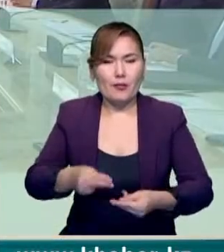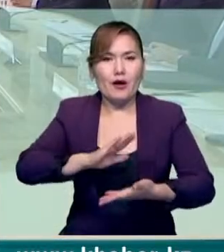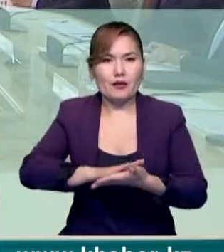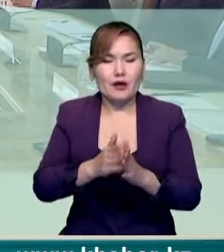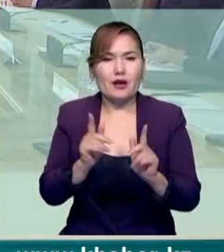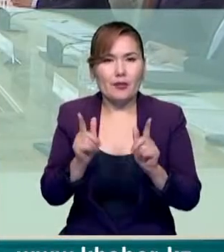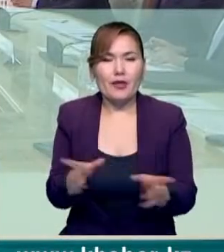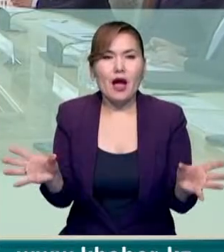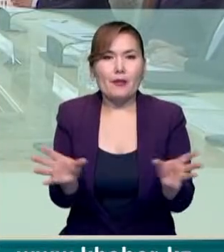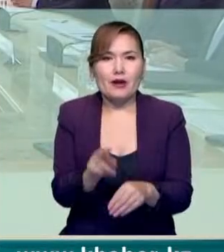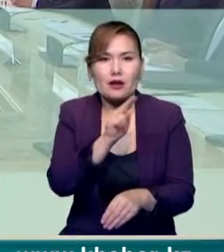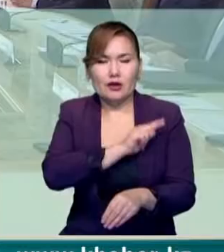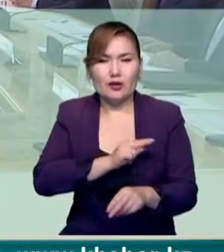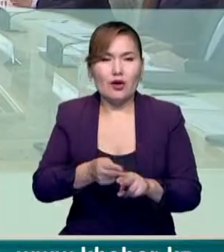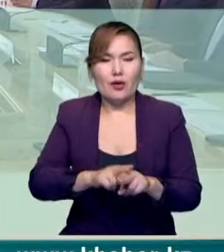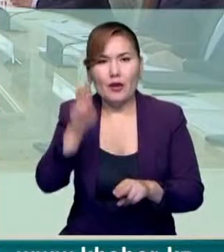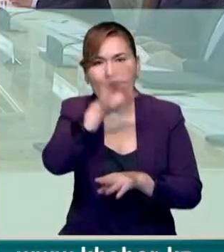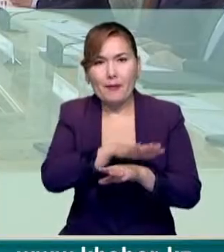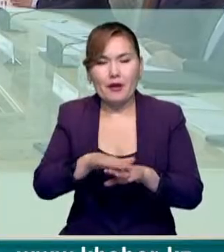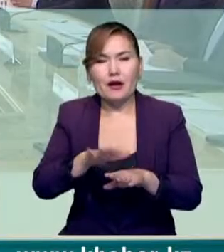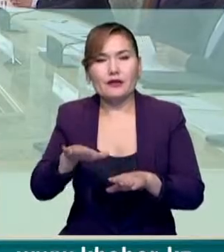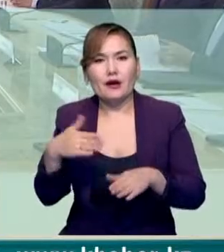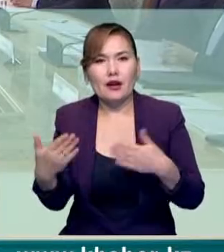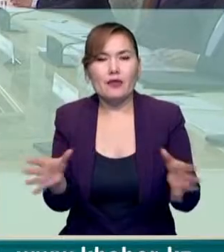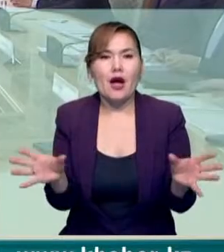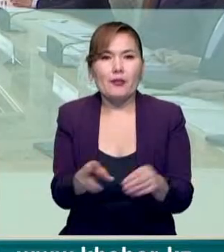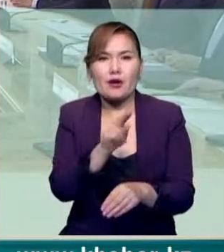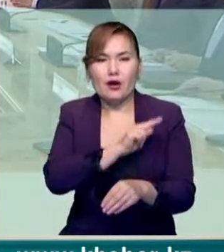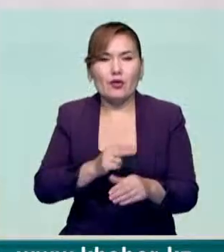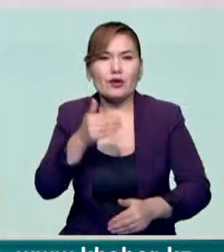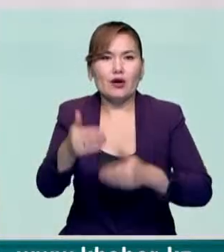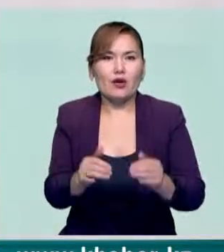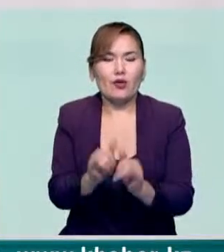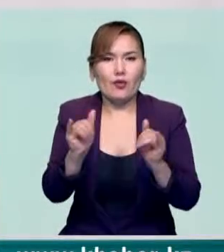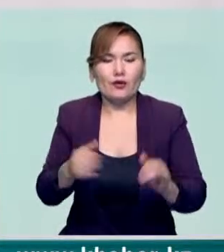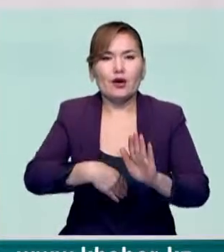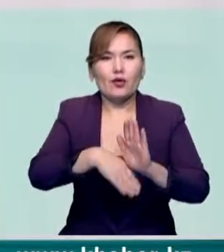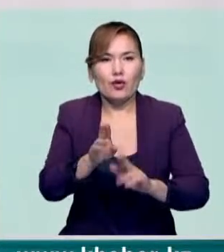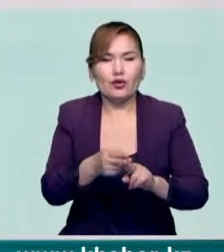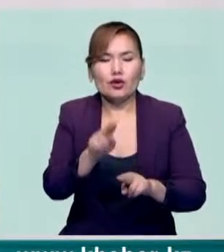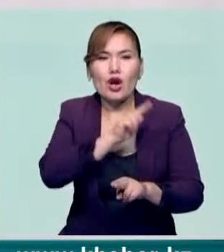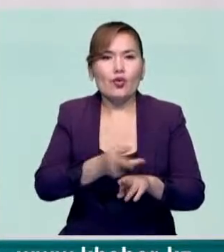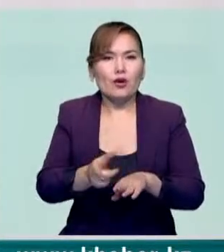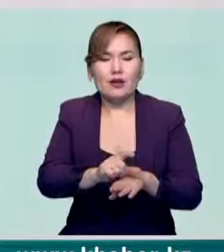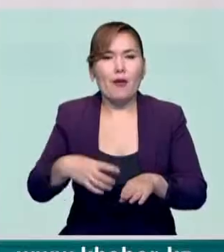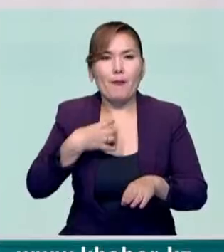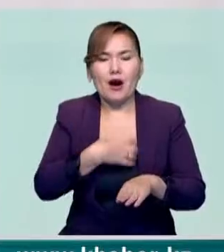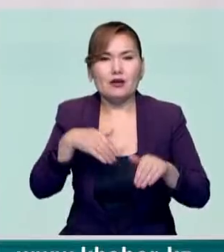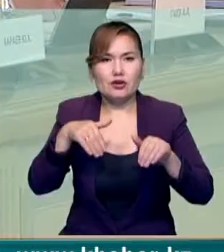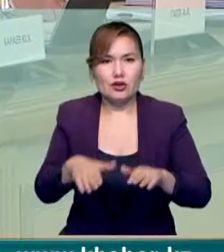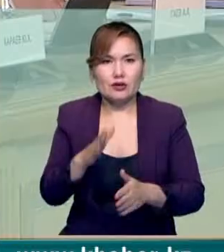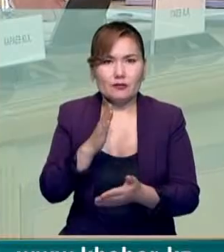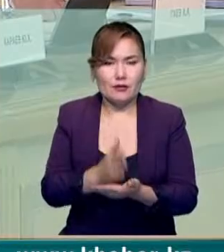мен бірлескен мәлімдеме мемлекеттер арасындағы ынтымақтастықты ілгерілетуде алға жасалған өте маңызды қадам болып